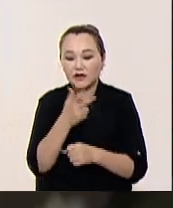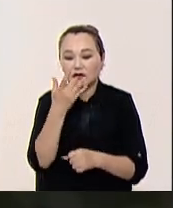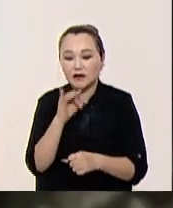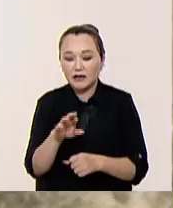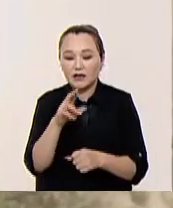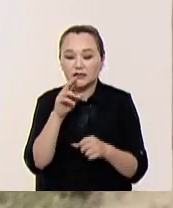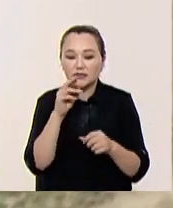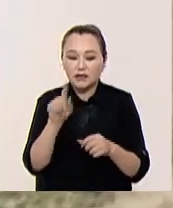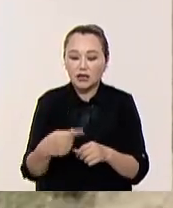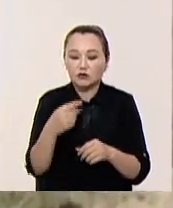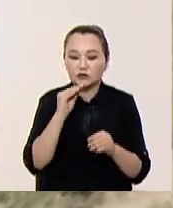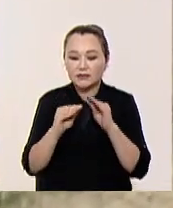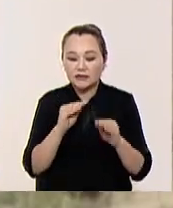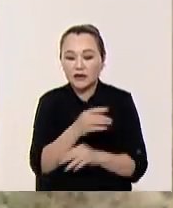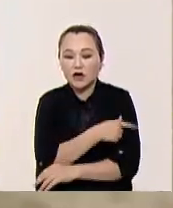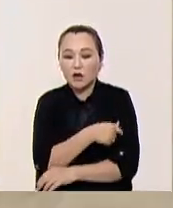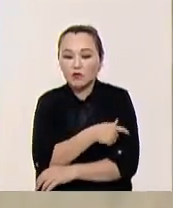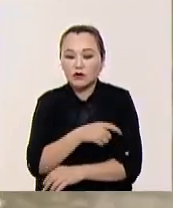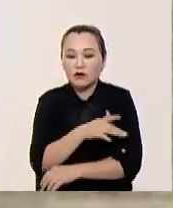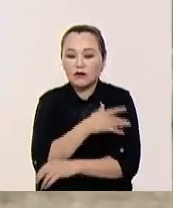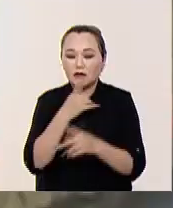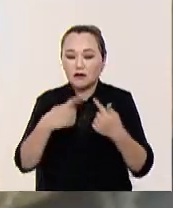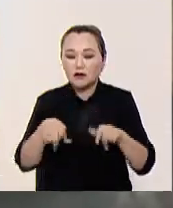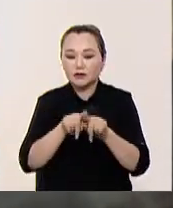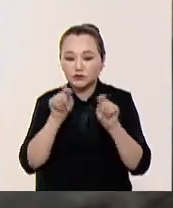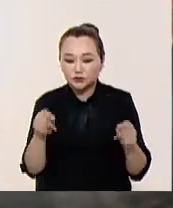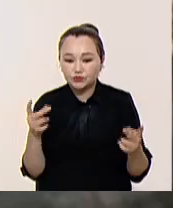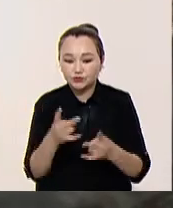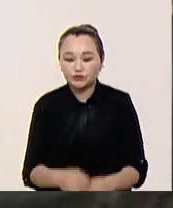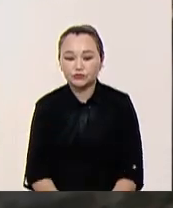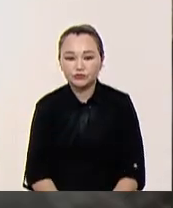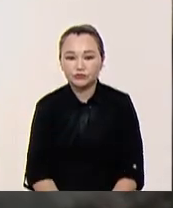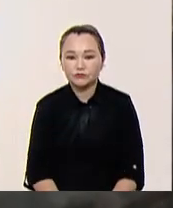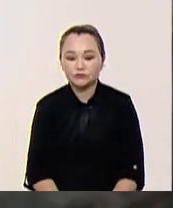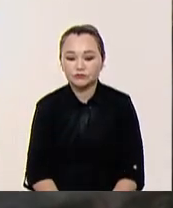требуется создать коммунальное предприятие. Адина Смагулова, Информбюро Алматы.